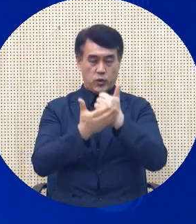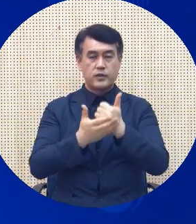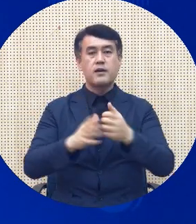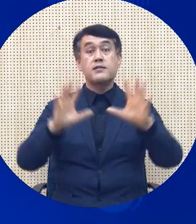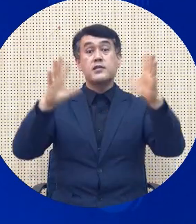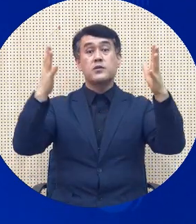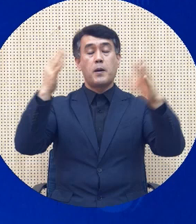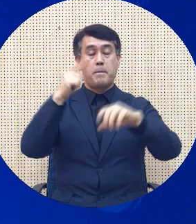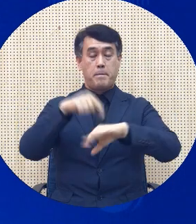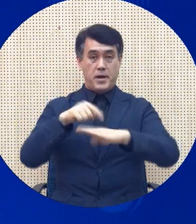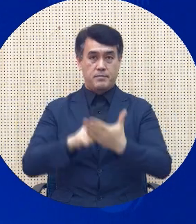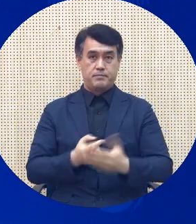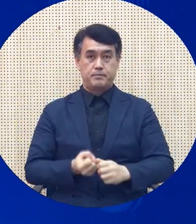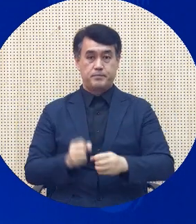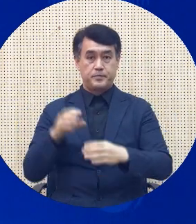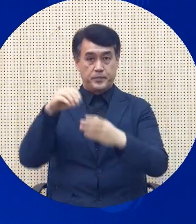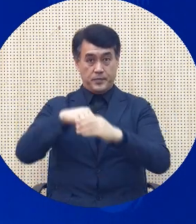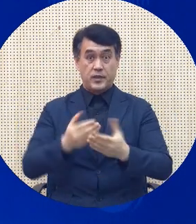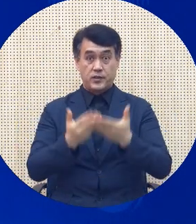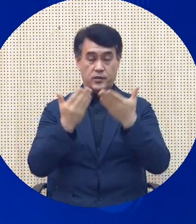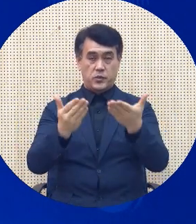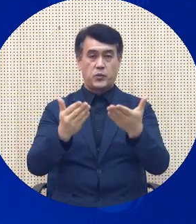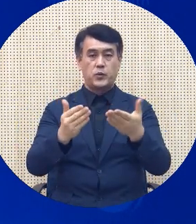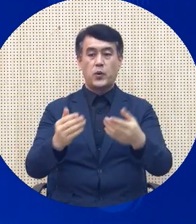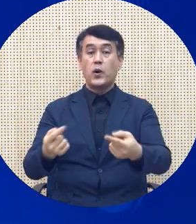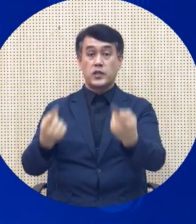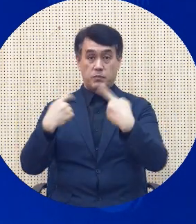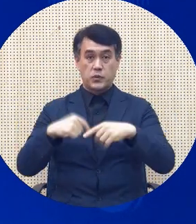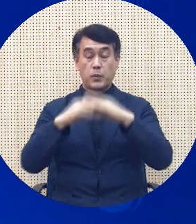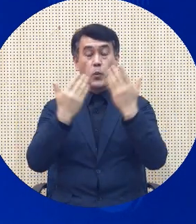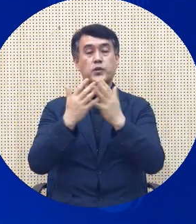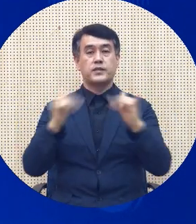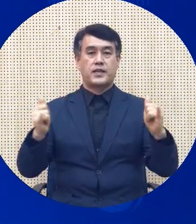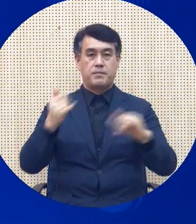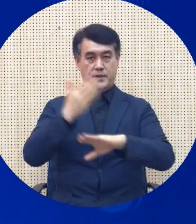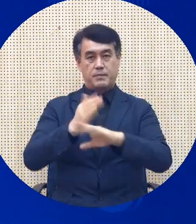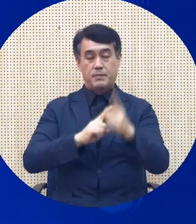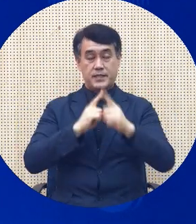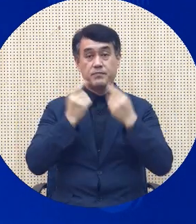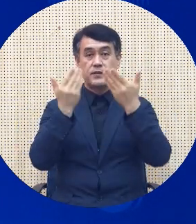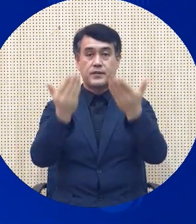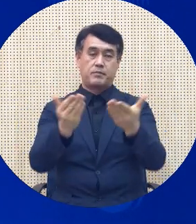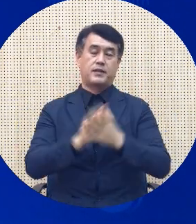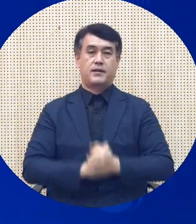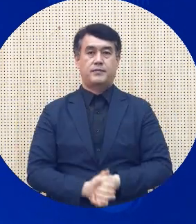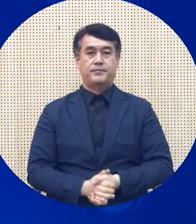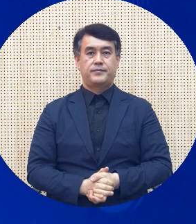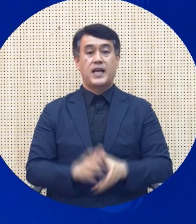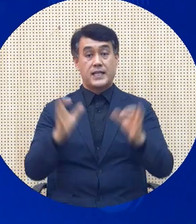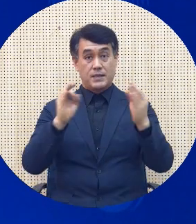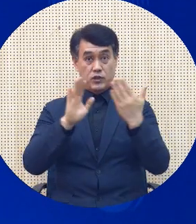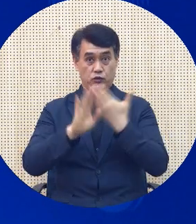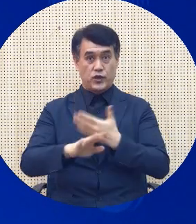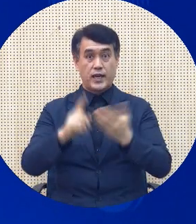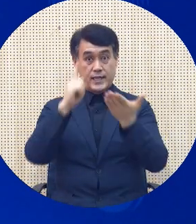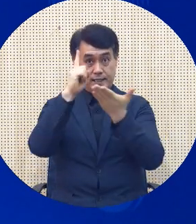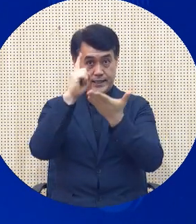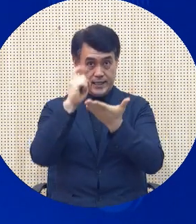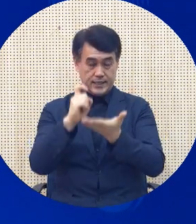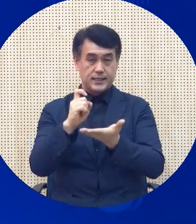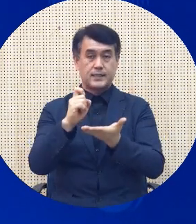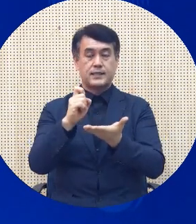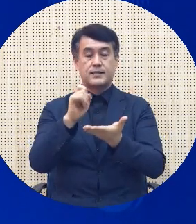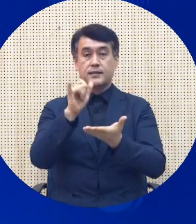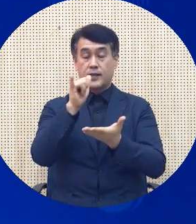마음 담아드리고요. 그리고 오늘 이 자리 참석해 주신 모든 분들께도 감사의 말씀 드립니다. 잠시 후에 사진 촬영 진행될